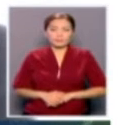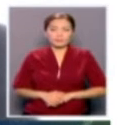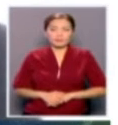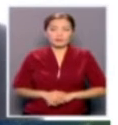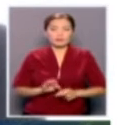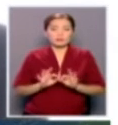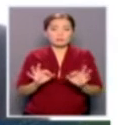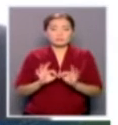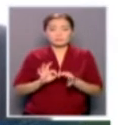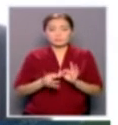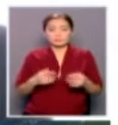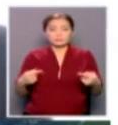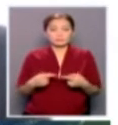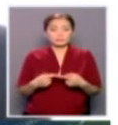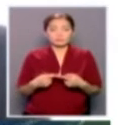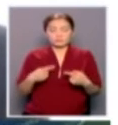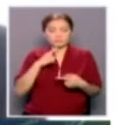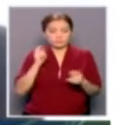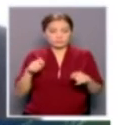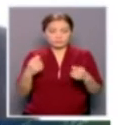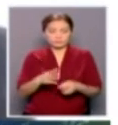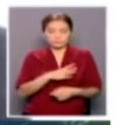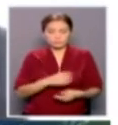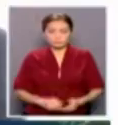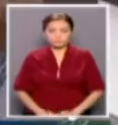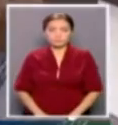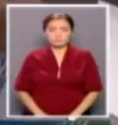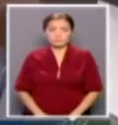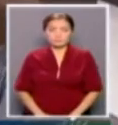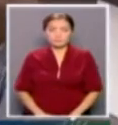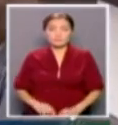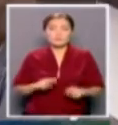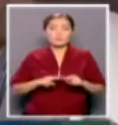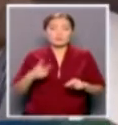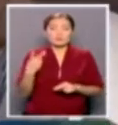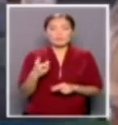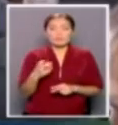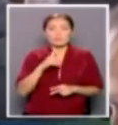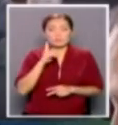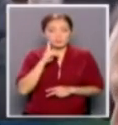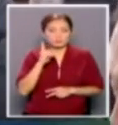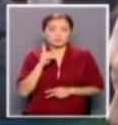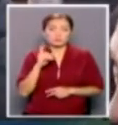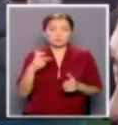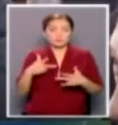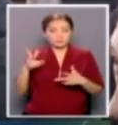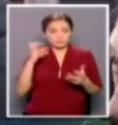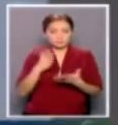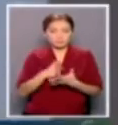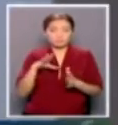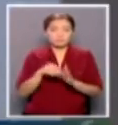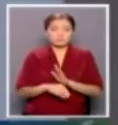беріп, және оны нақты студенттерге түсінікті түрде жеткізді деп ойлаймын. Тағылымды дәрісті 200-ге жуық студент онлайн тыңдады.